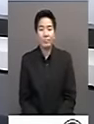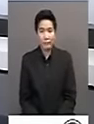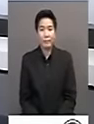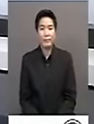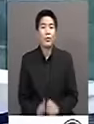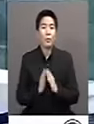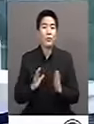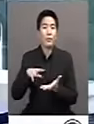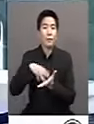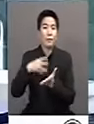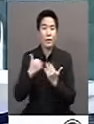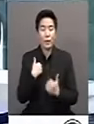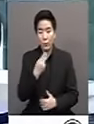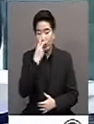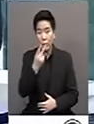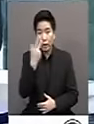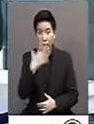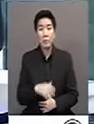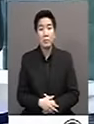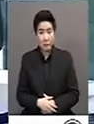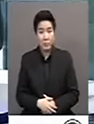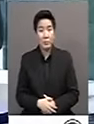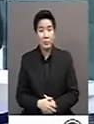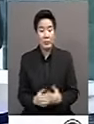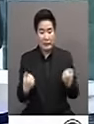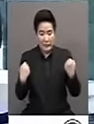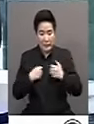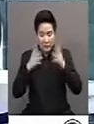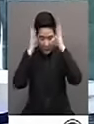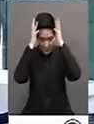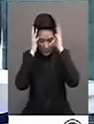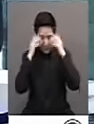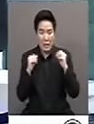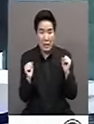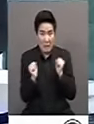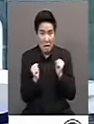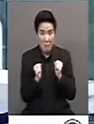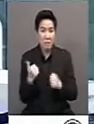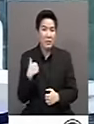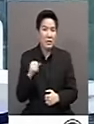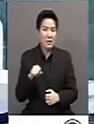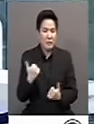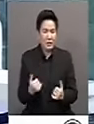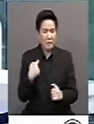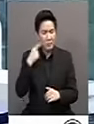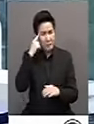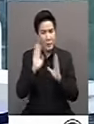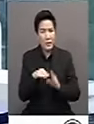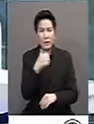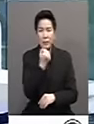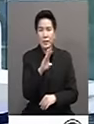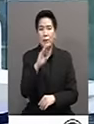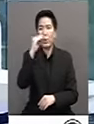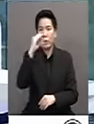ครับดูจากคุณสนธิชาเองนะคะก็ใส่หมวกด้วยก็บรรยากาศน่าจะหนาวน่าดูนะคะตอนนี้ประมาณ14องศานะคะขับร